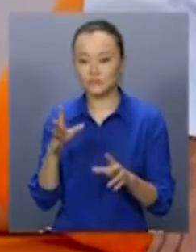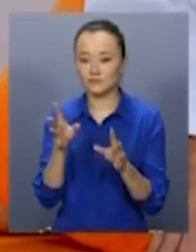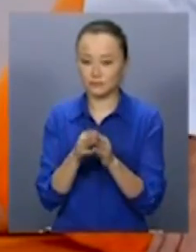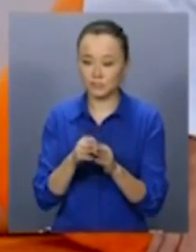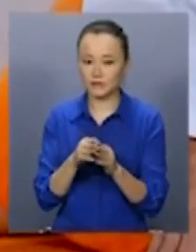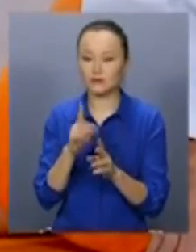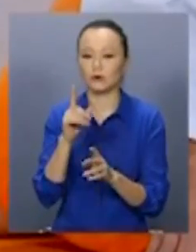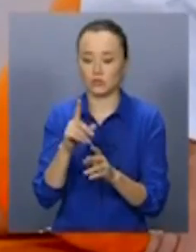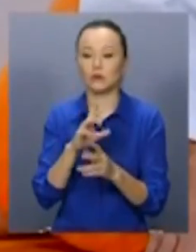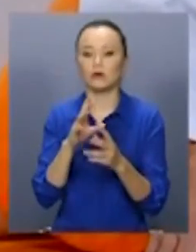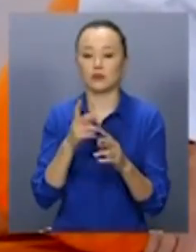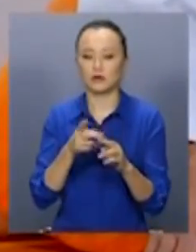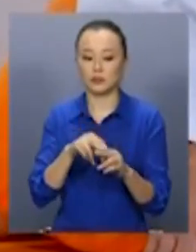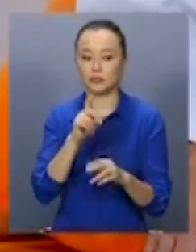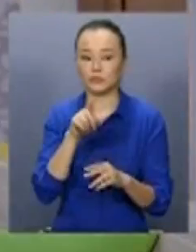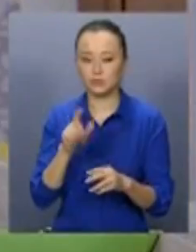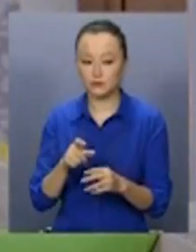адамдар оған...